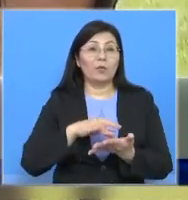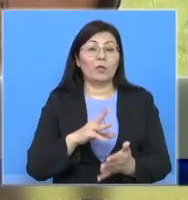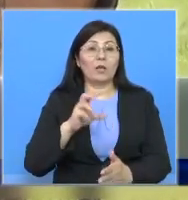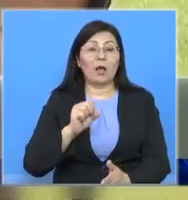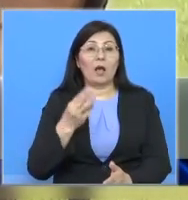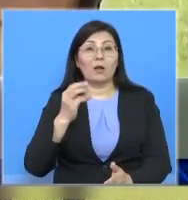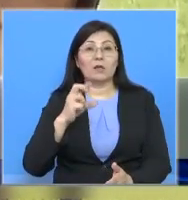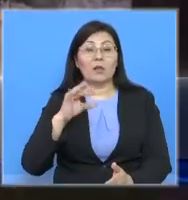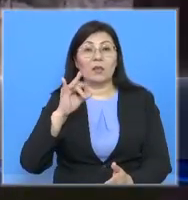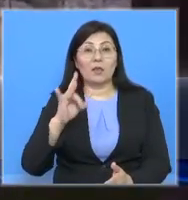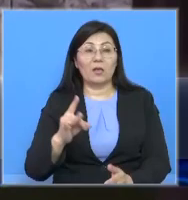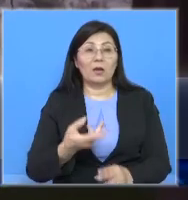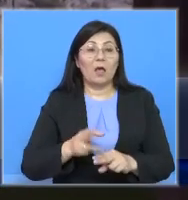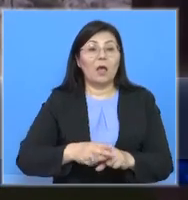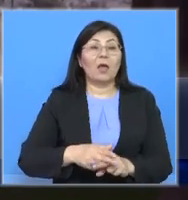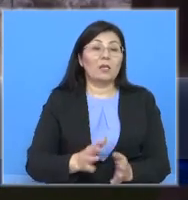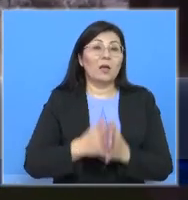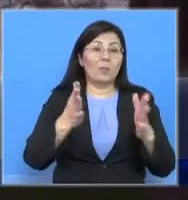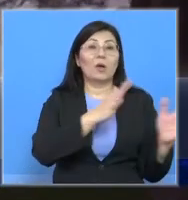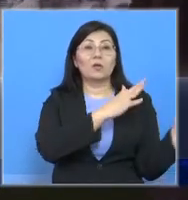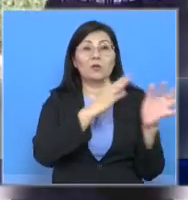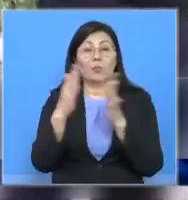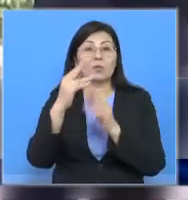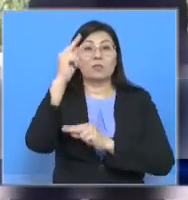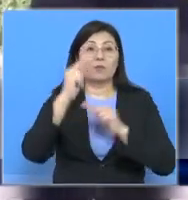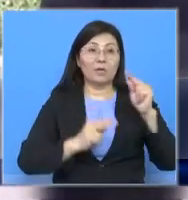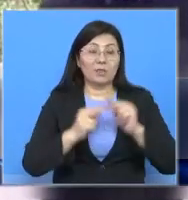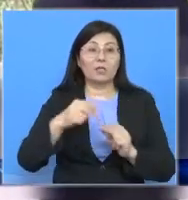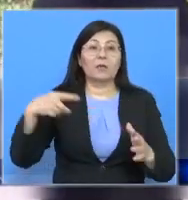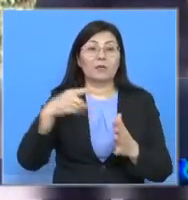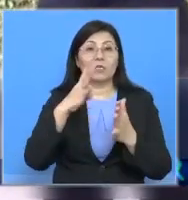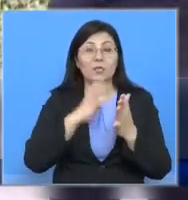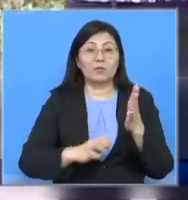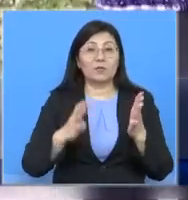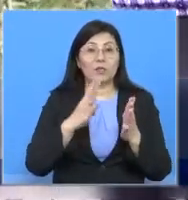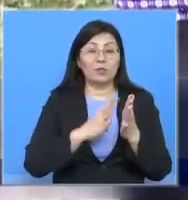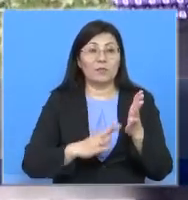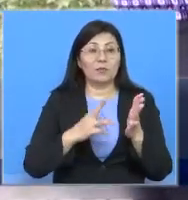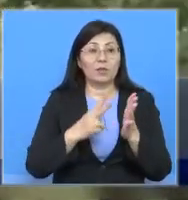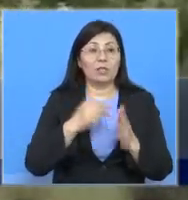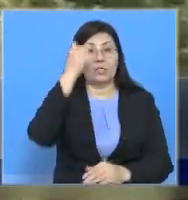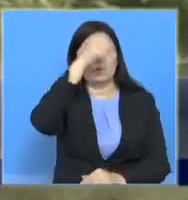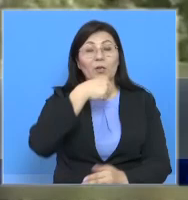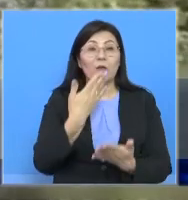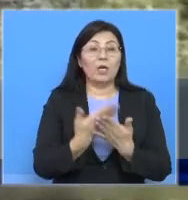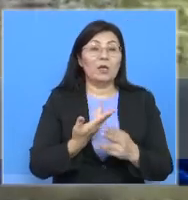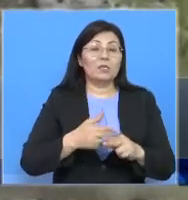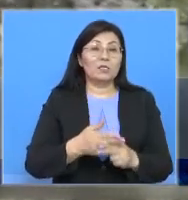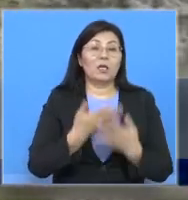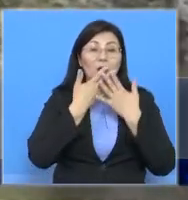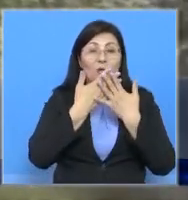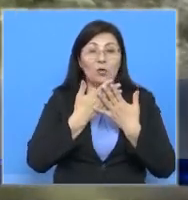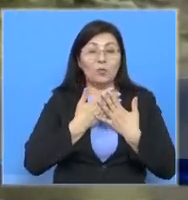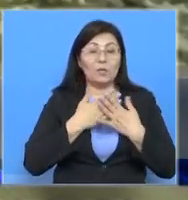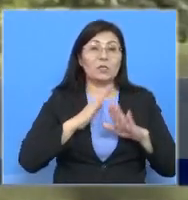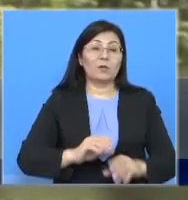культуры это японский парк в районе команд он был построен японцами в 1993 году сейчас это излюбленное